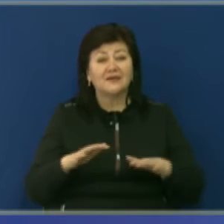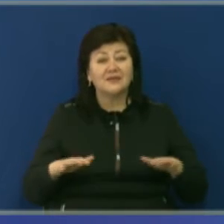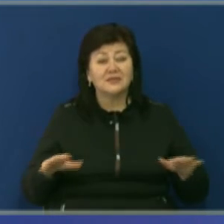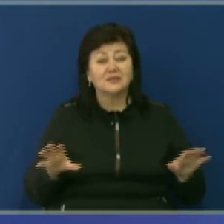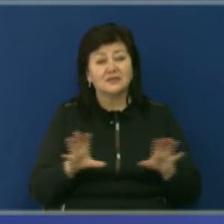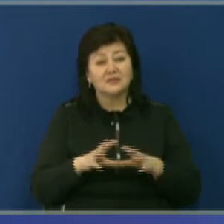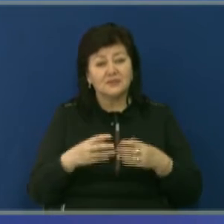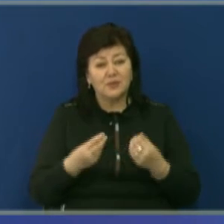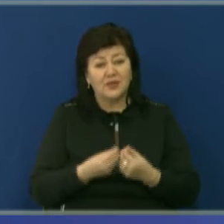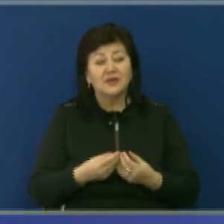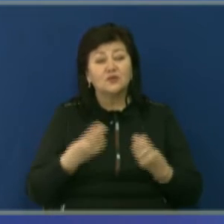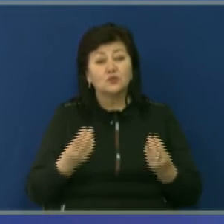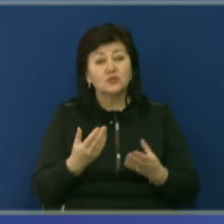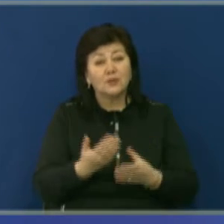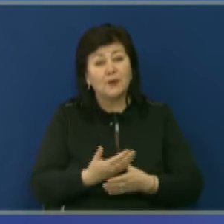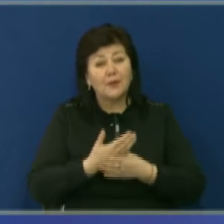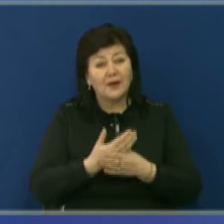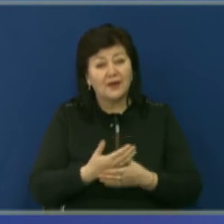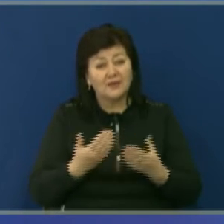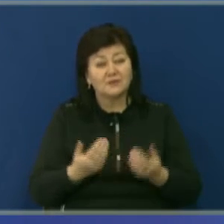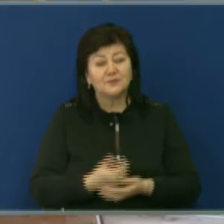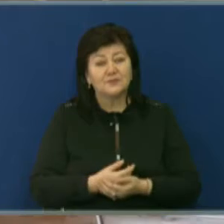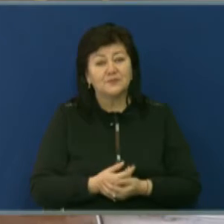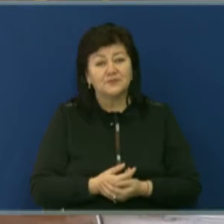жасап, жан-жақты қолдау көрсетеді.